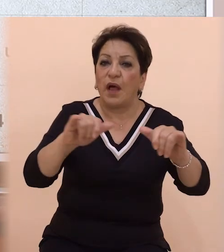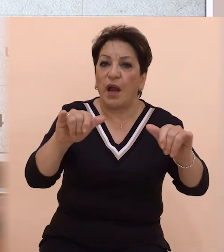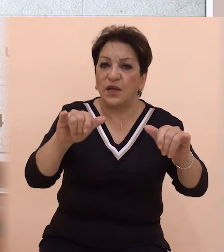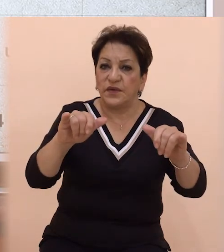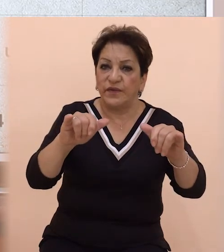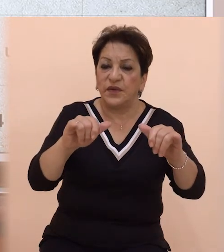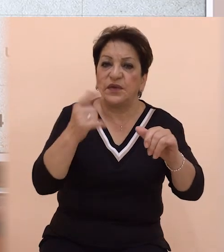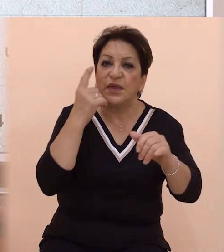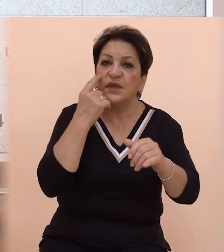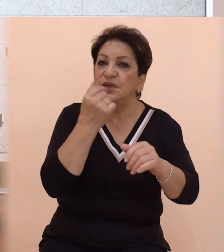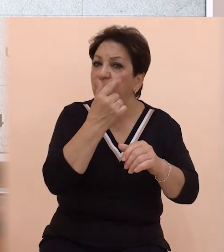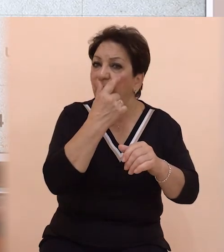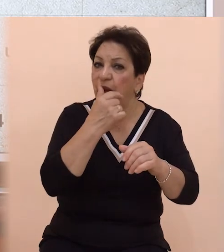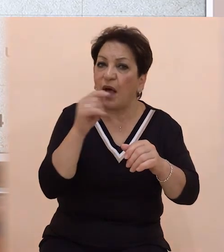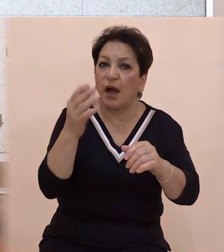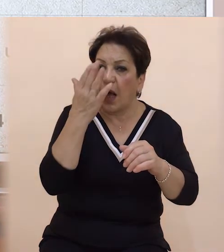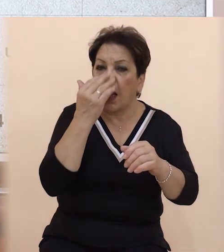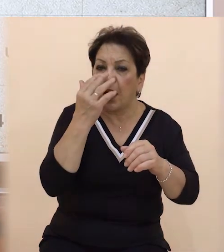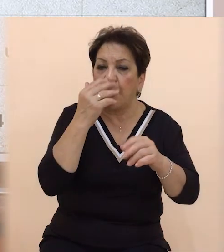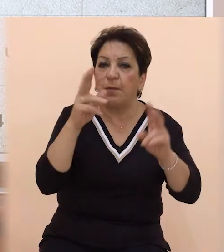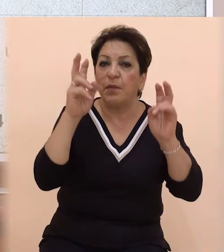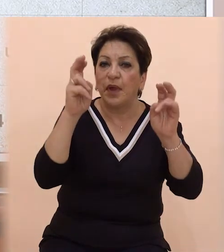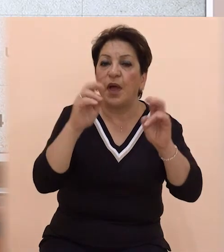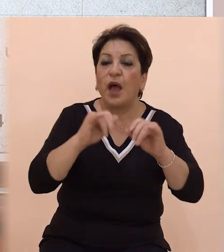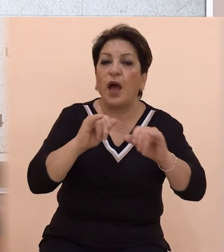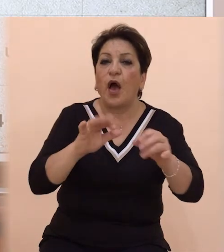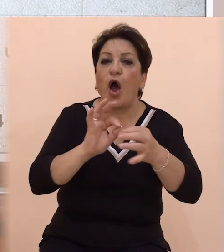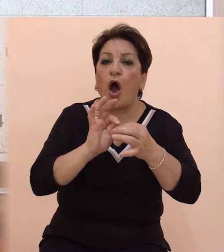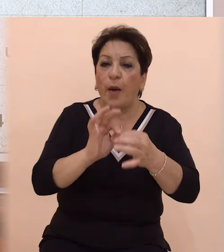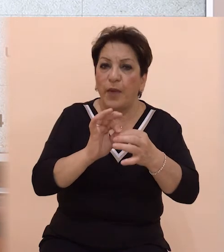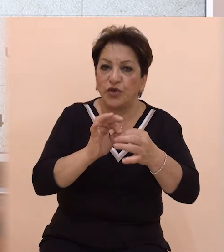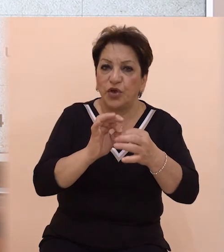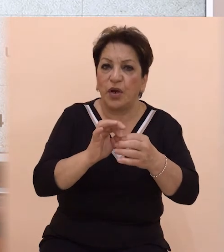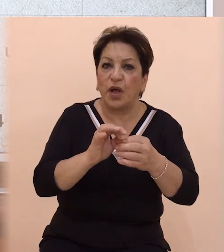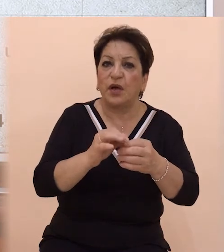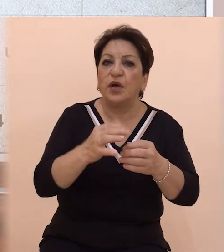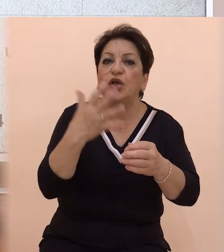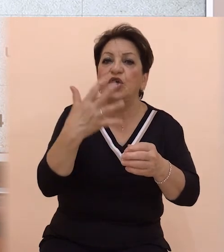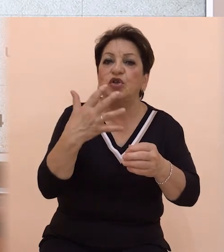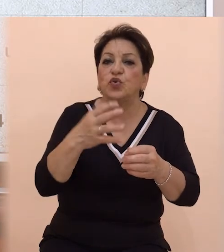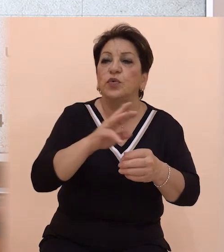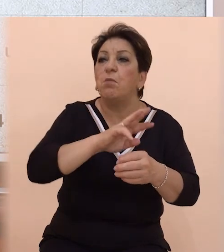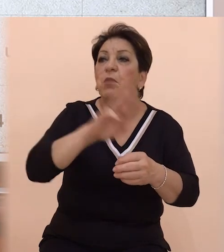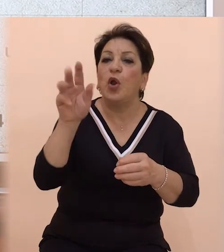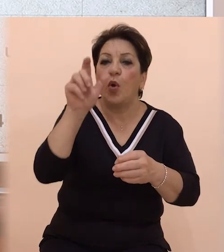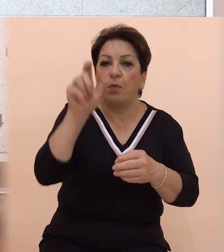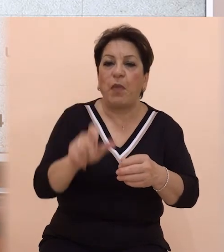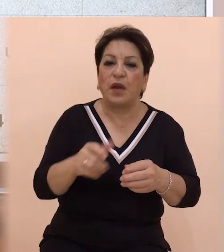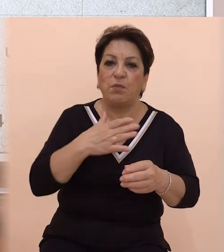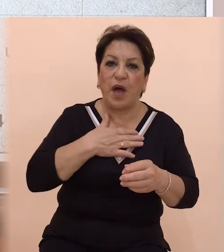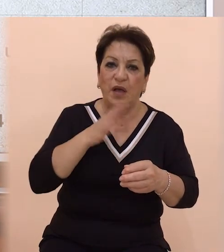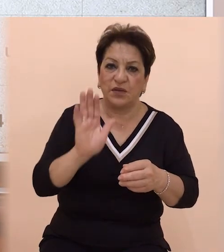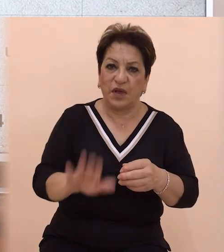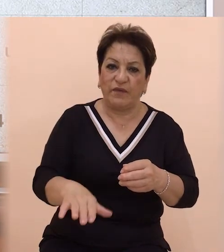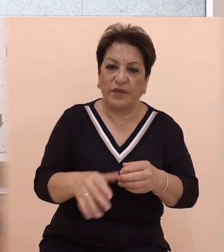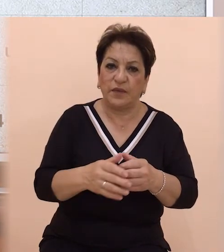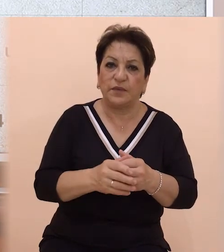իսպանական գրիպի համաջարակը, որին զող գնած 50 միլյոն մարդ։